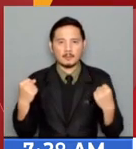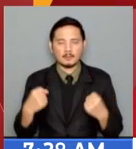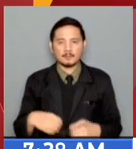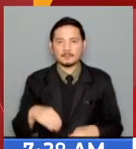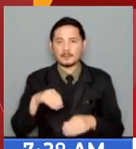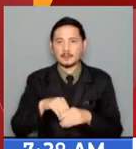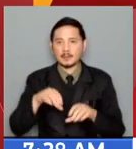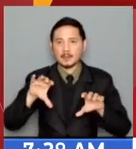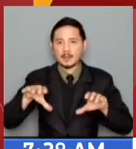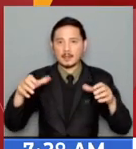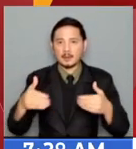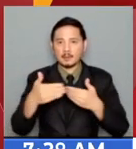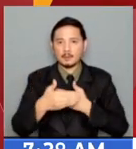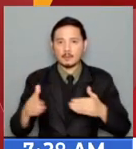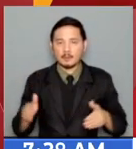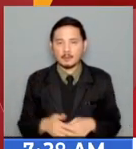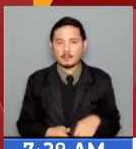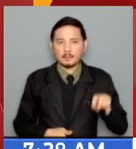mga estudyante.